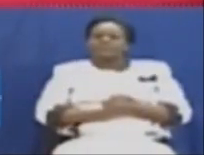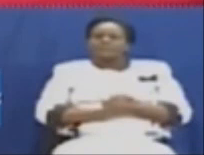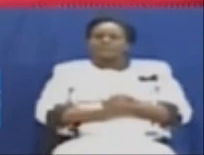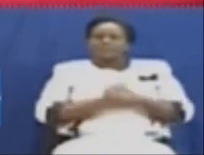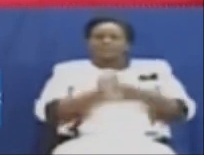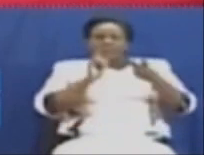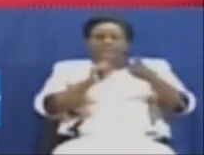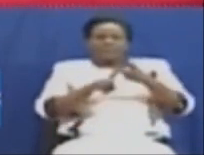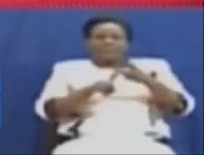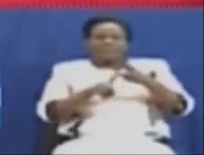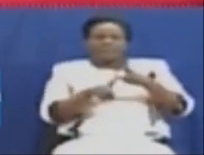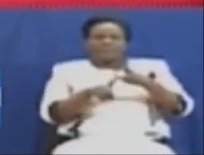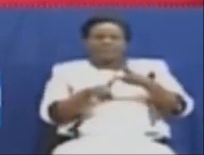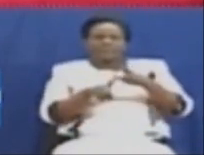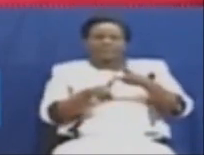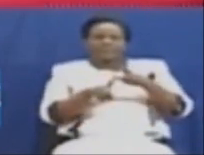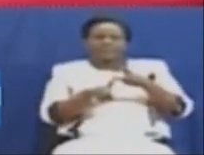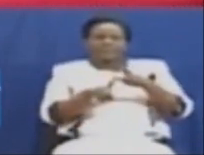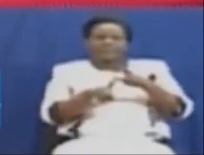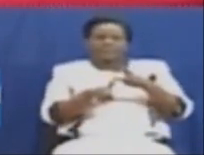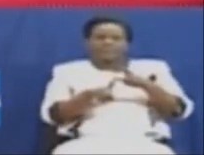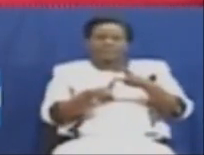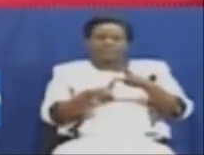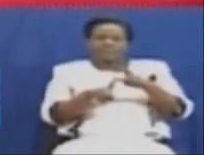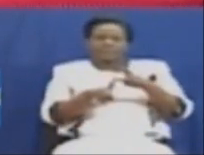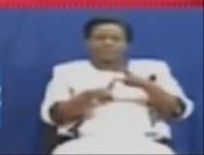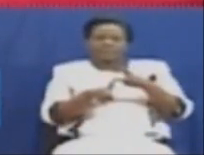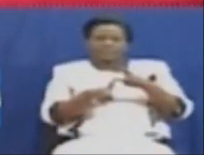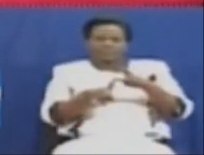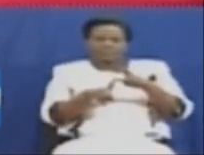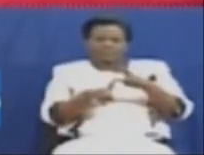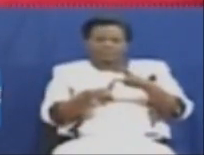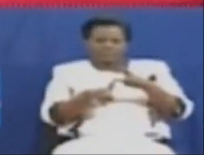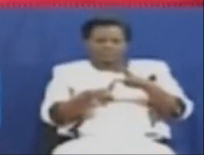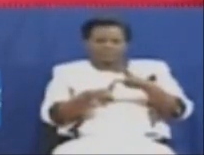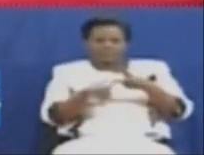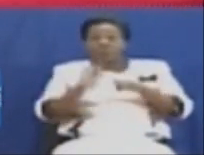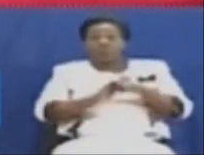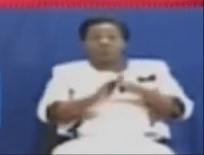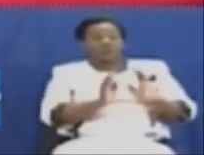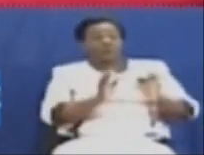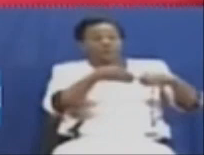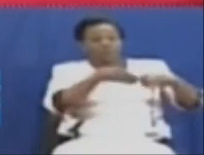pili, swala la tume hii kuona kwamba si huru